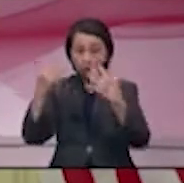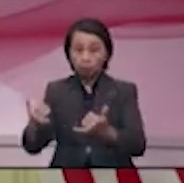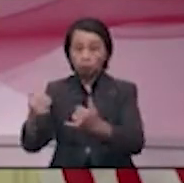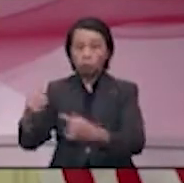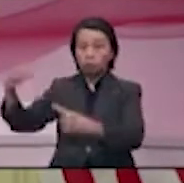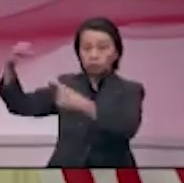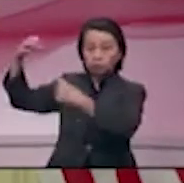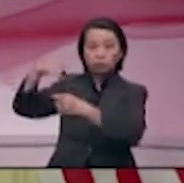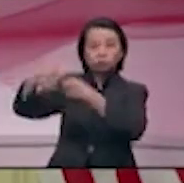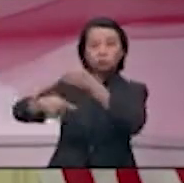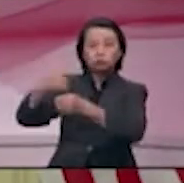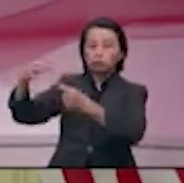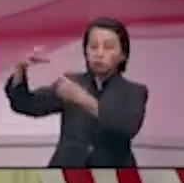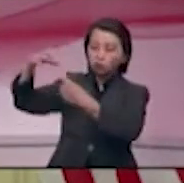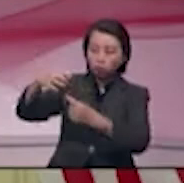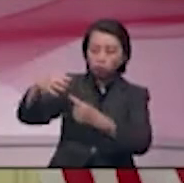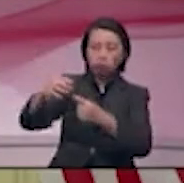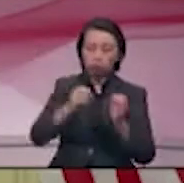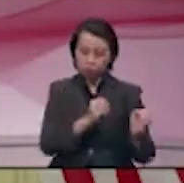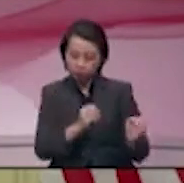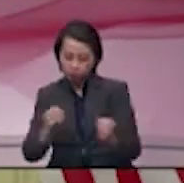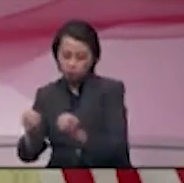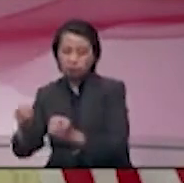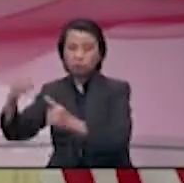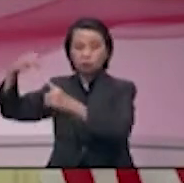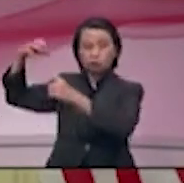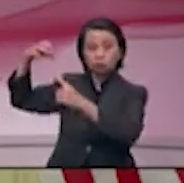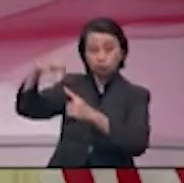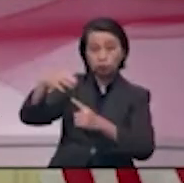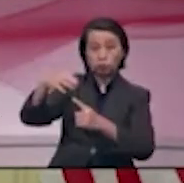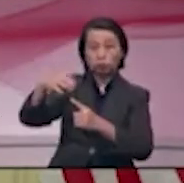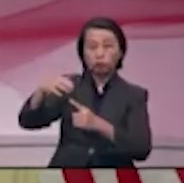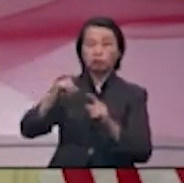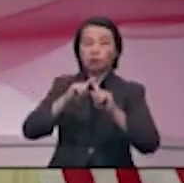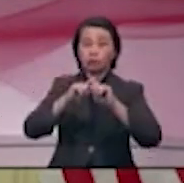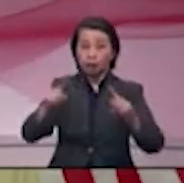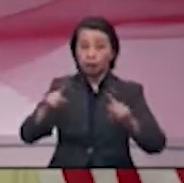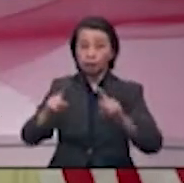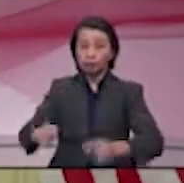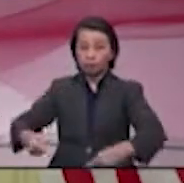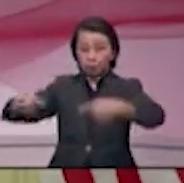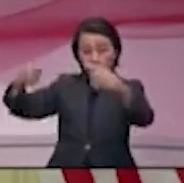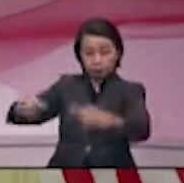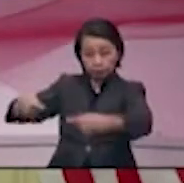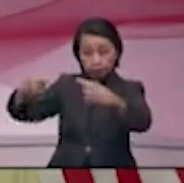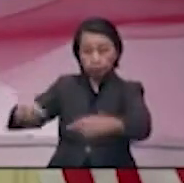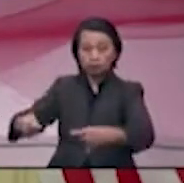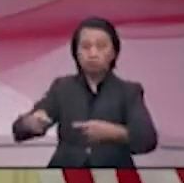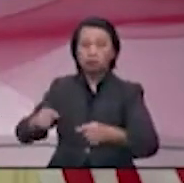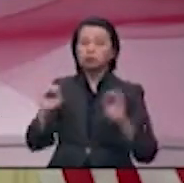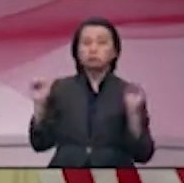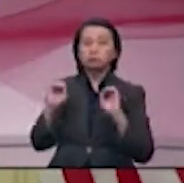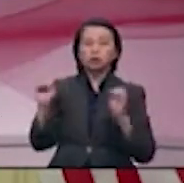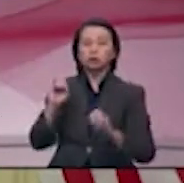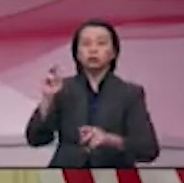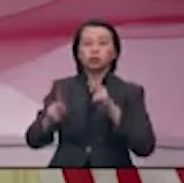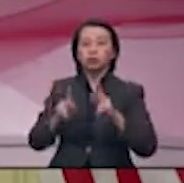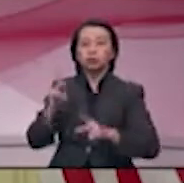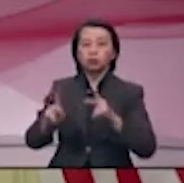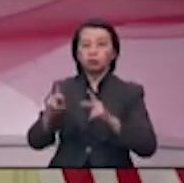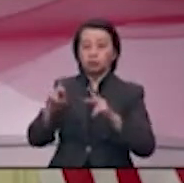kejohanan pengajaran kejohanan tetapi pertandingan yang tidak melibatkan